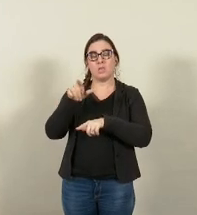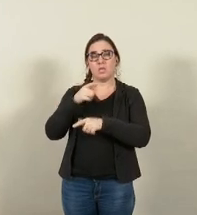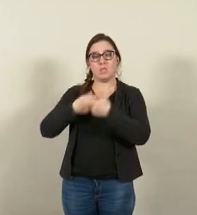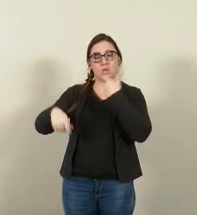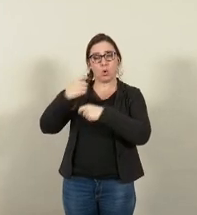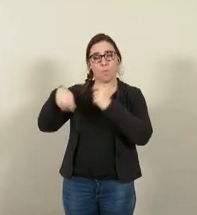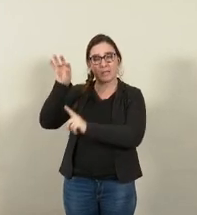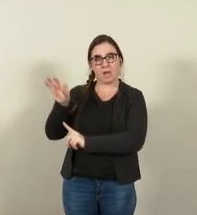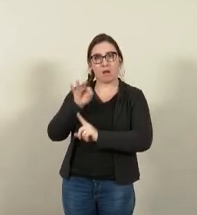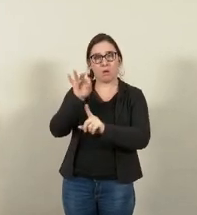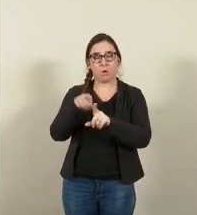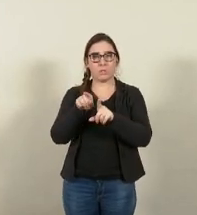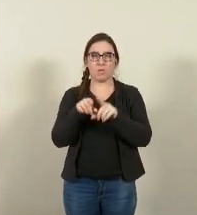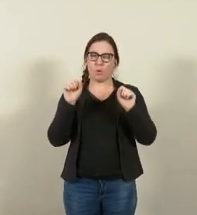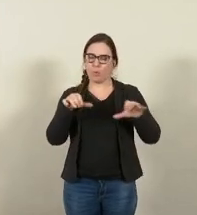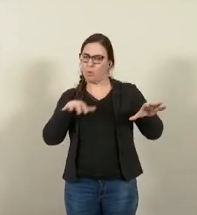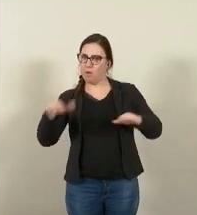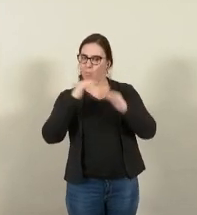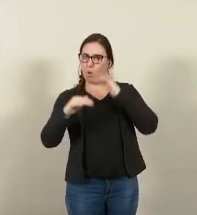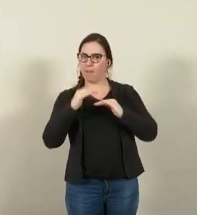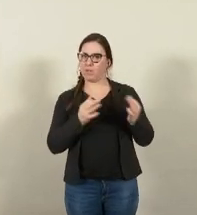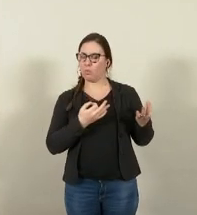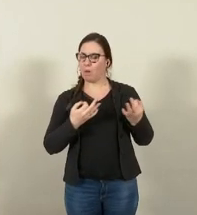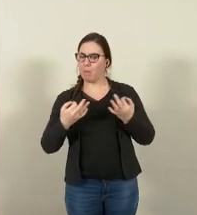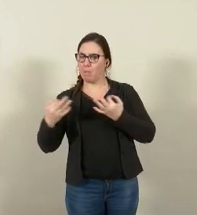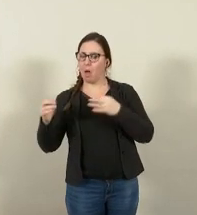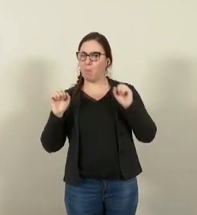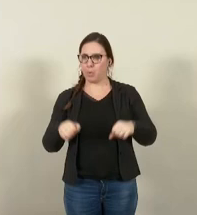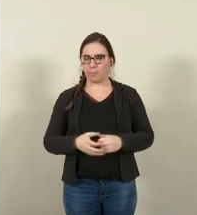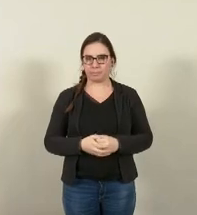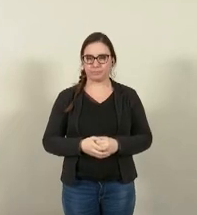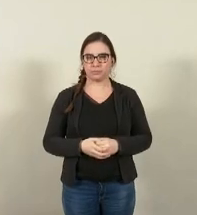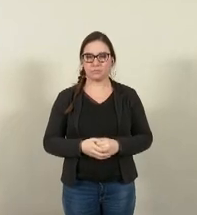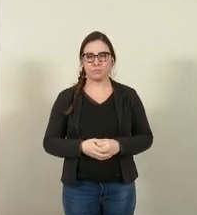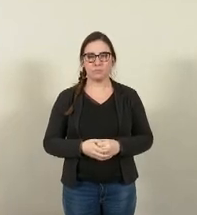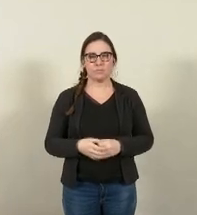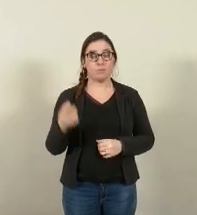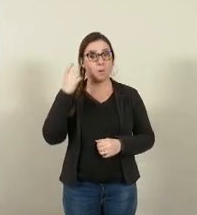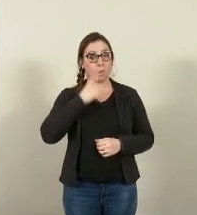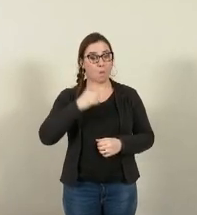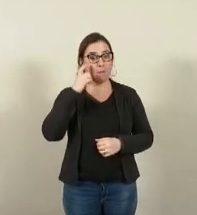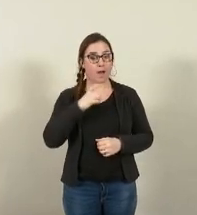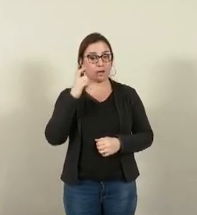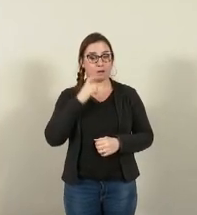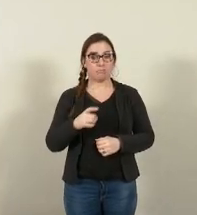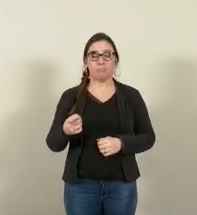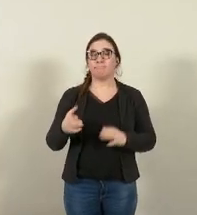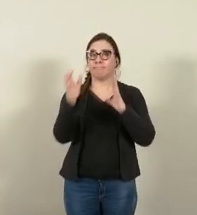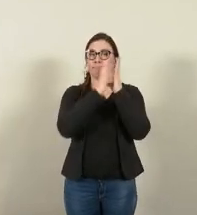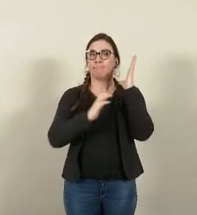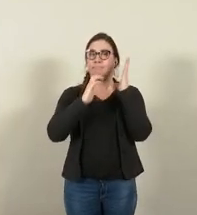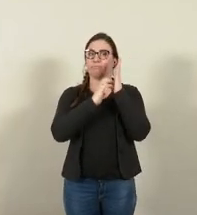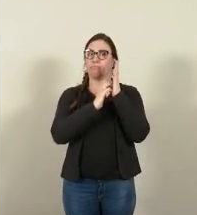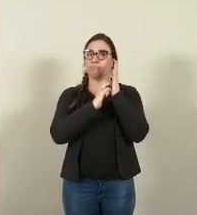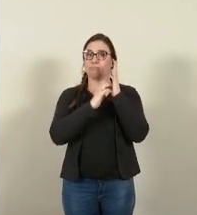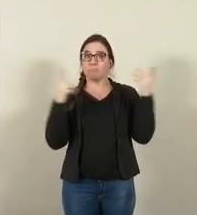garantit la stabilité de la programmation comme vous l'avez constaté la délibération aujourd'hui ne